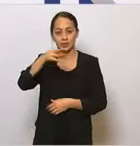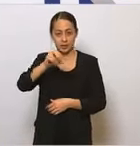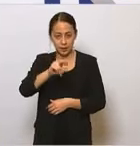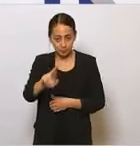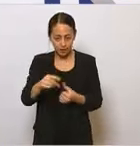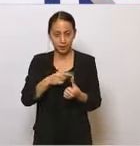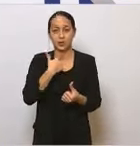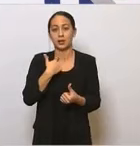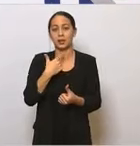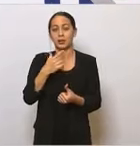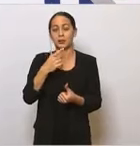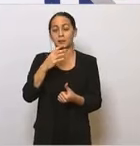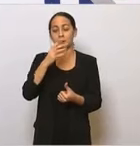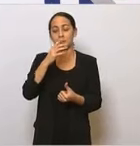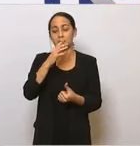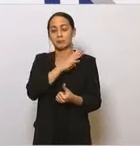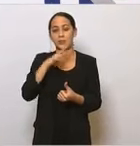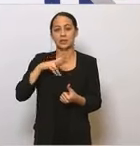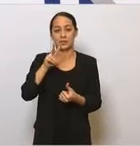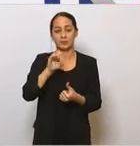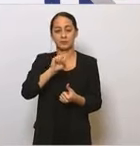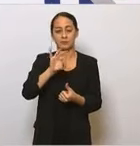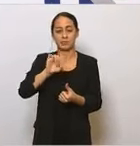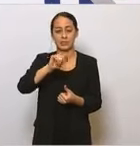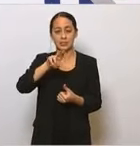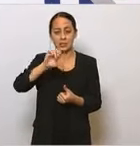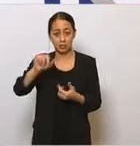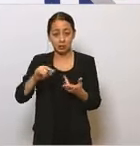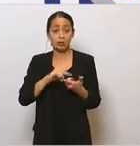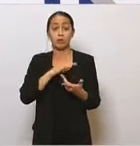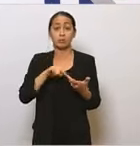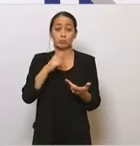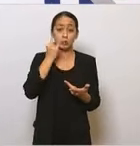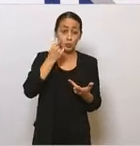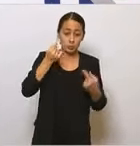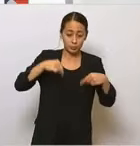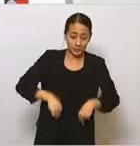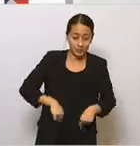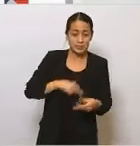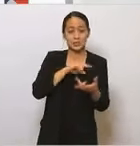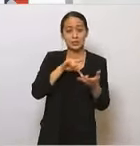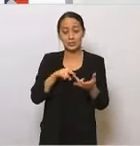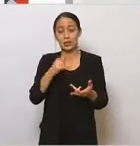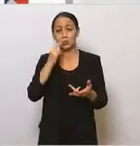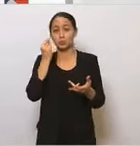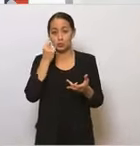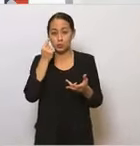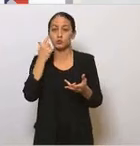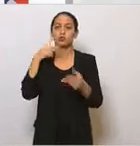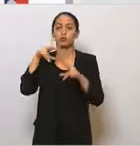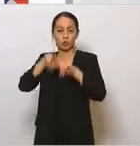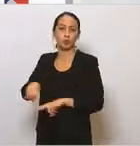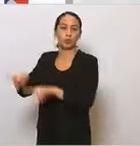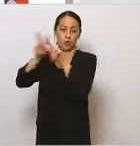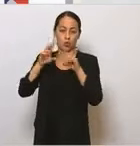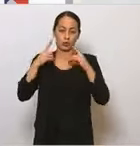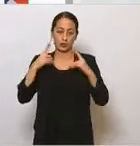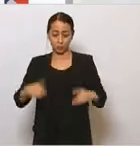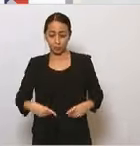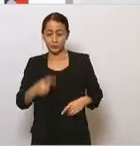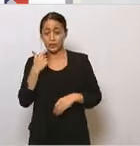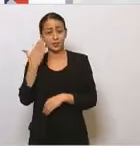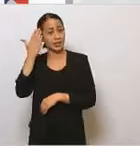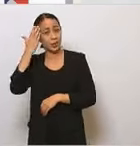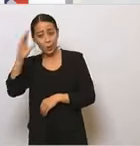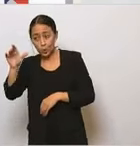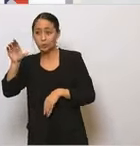Merci, Madame la vice-présidente exécutive, Monsieur le ministre, Monsieur l'eurodéputé, aussi bien que nos